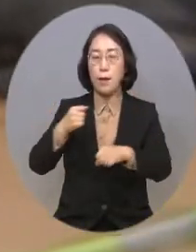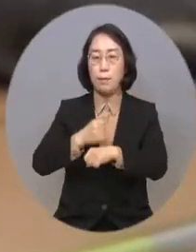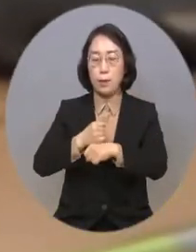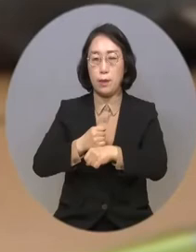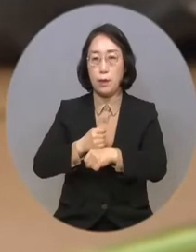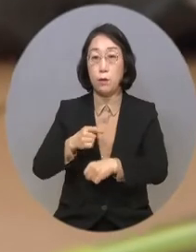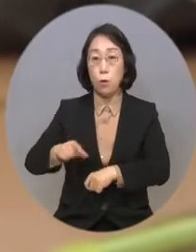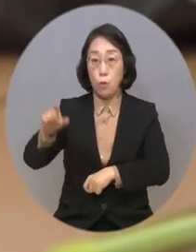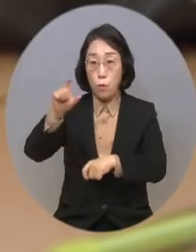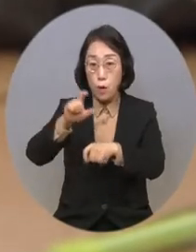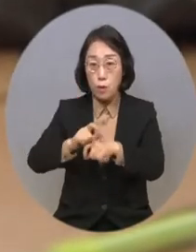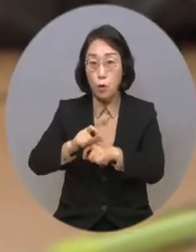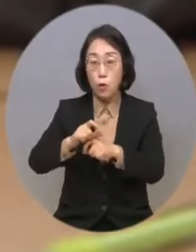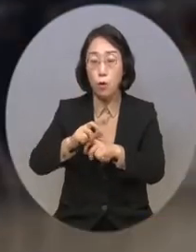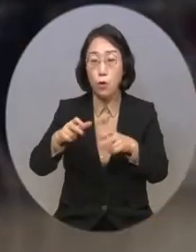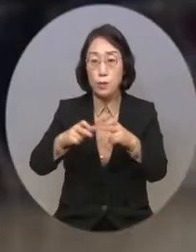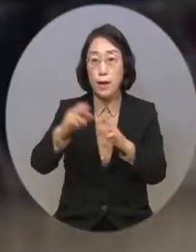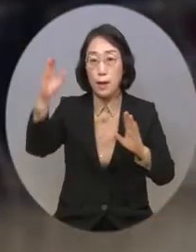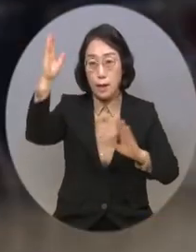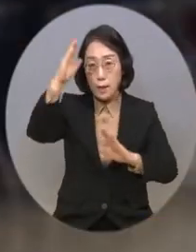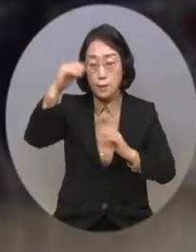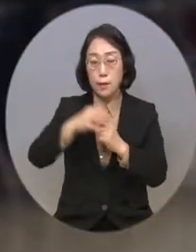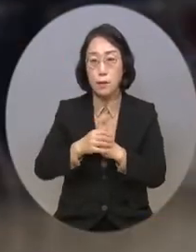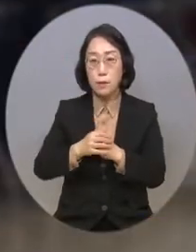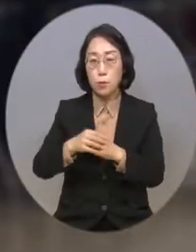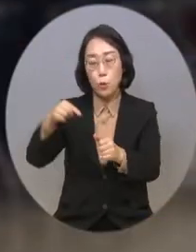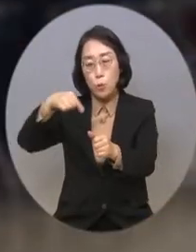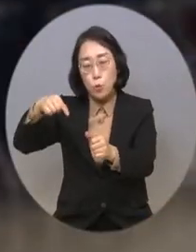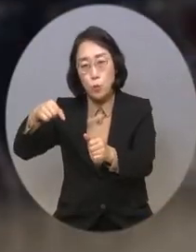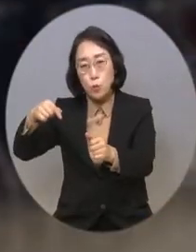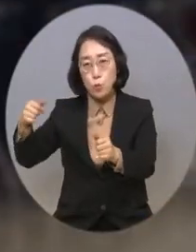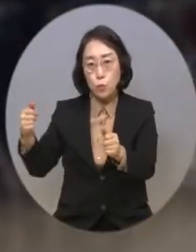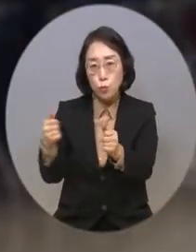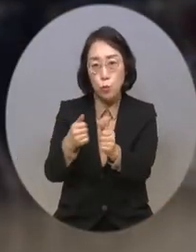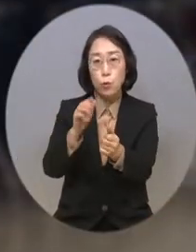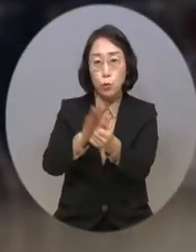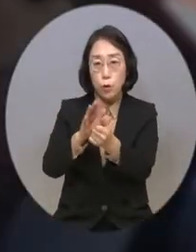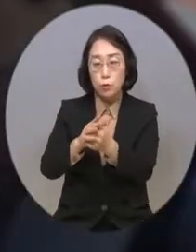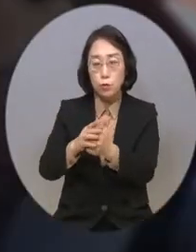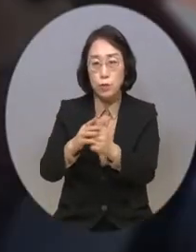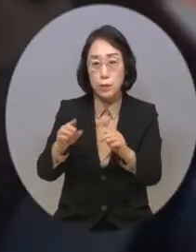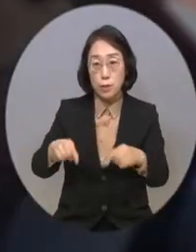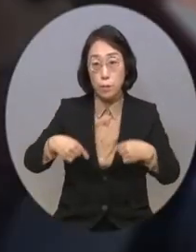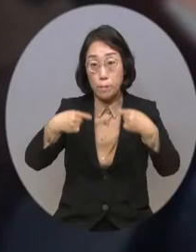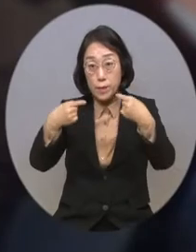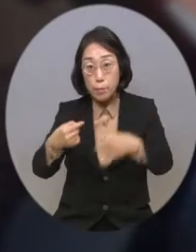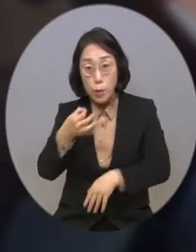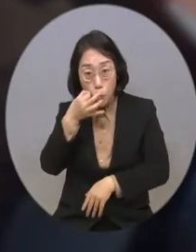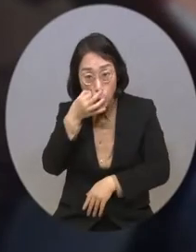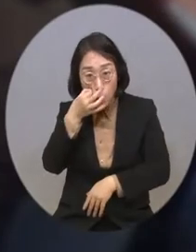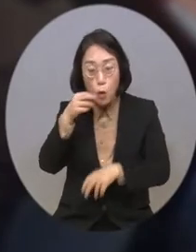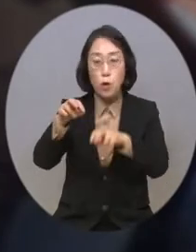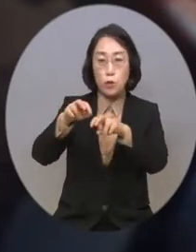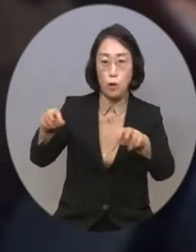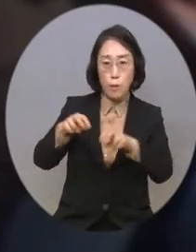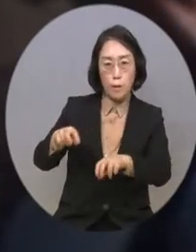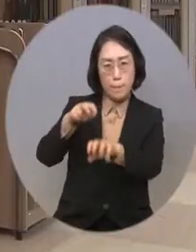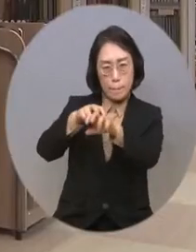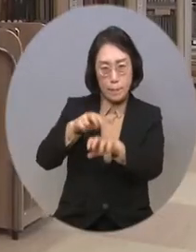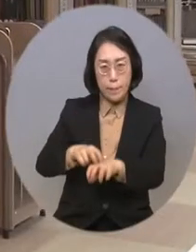이와 함께 장애 대학생과 교육 지원 인력이 직접 참여하는 점검단을 운영해 정책을 진단